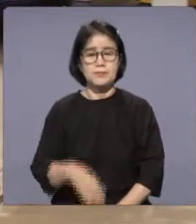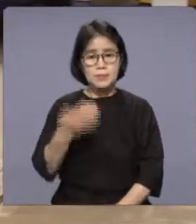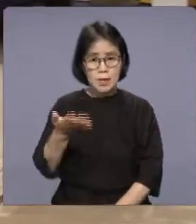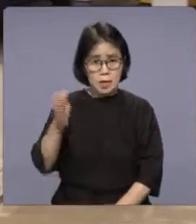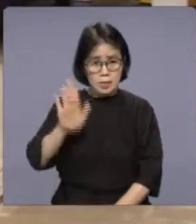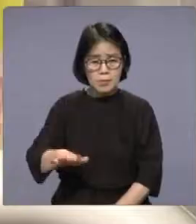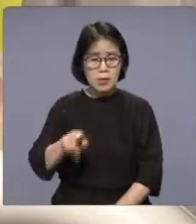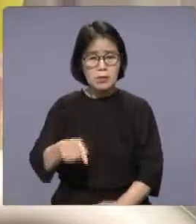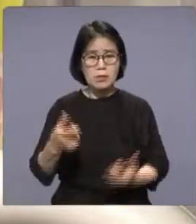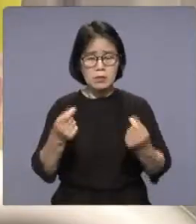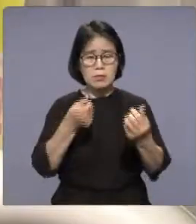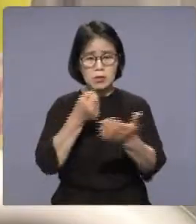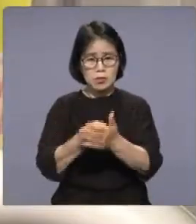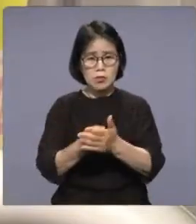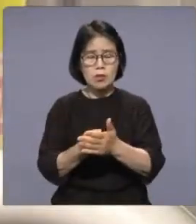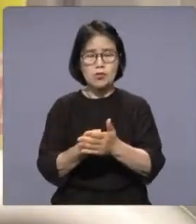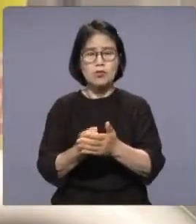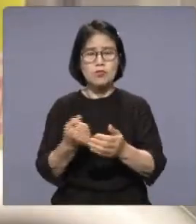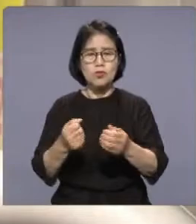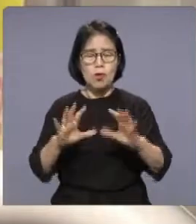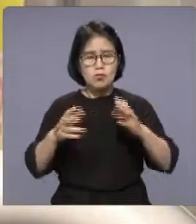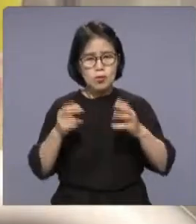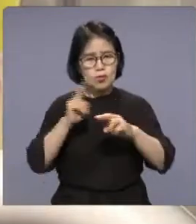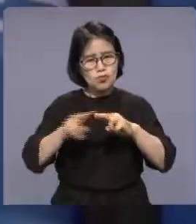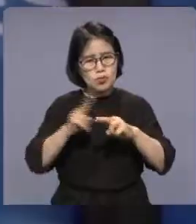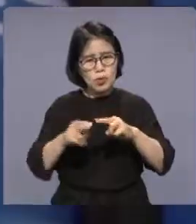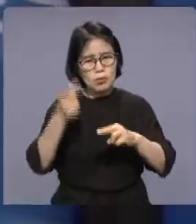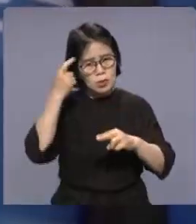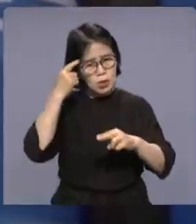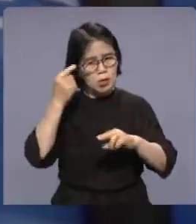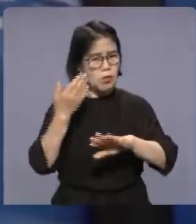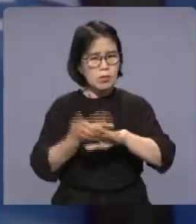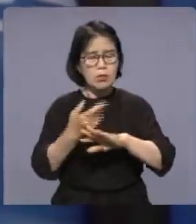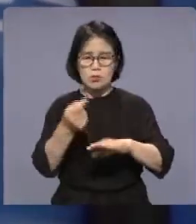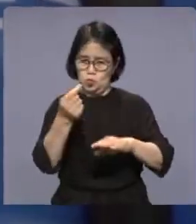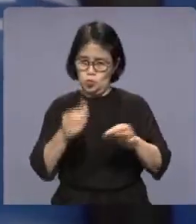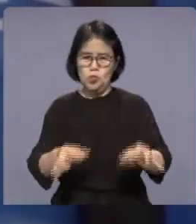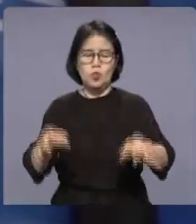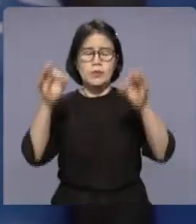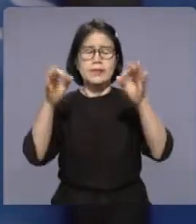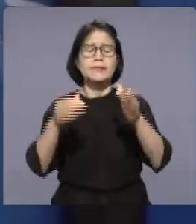이 같은 결정에도 국제 유가는 예상과 달리 소폭 상승했습니다.